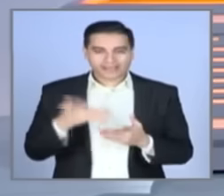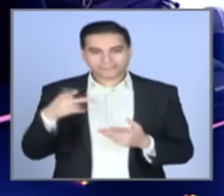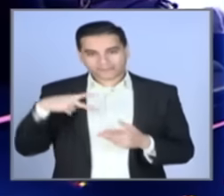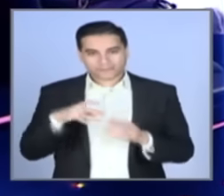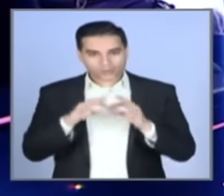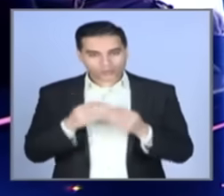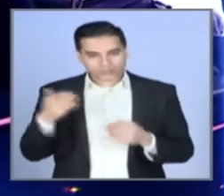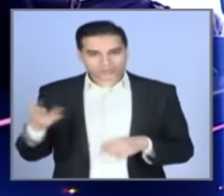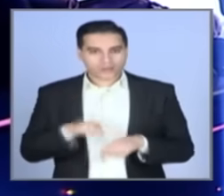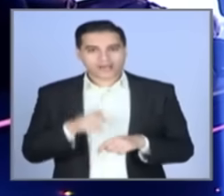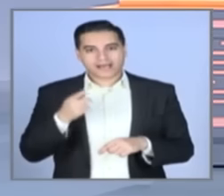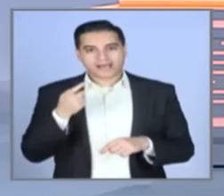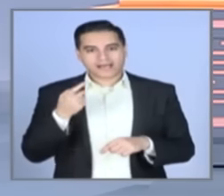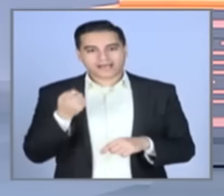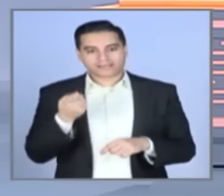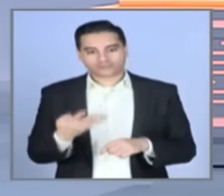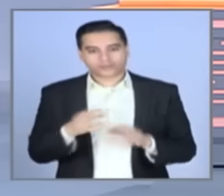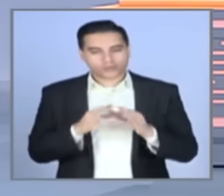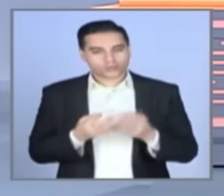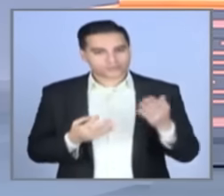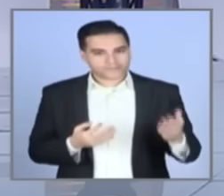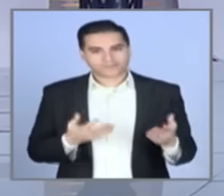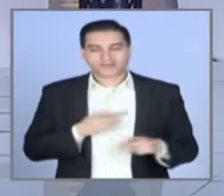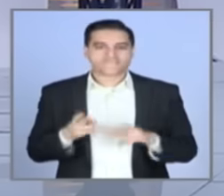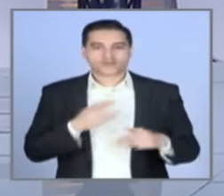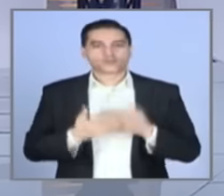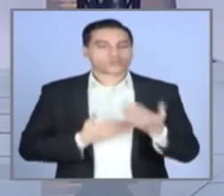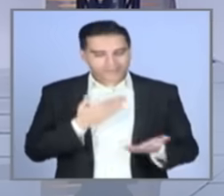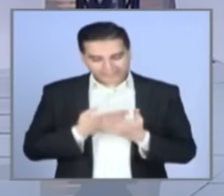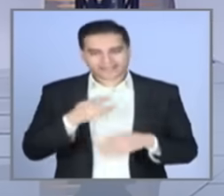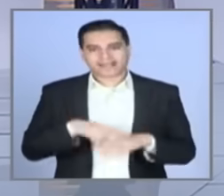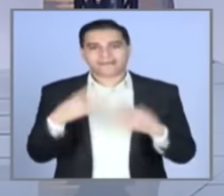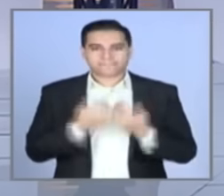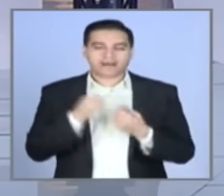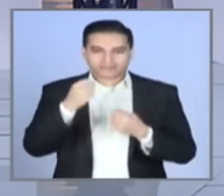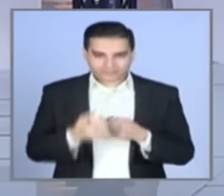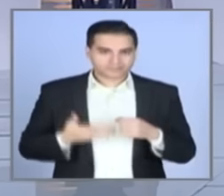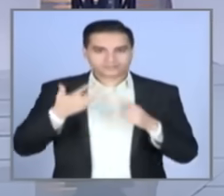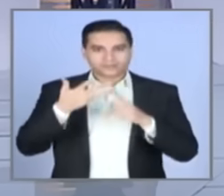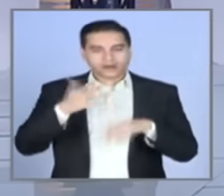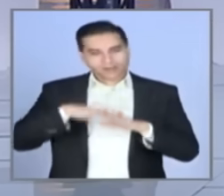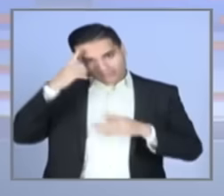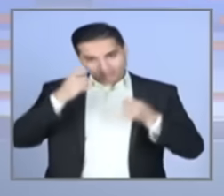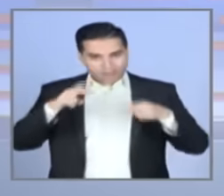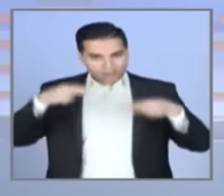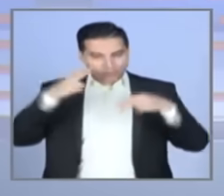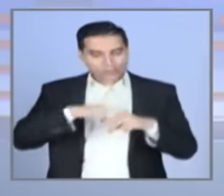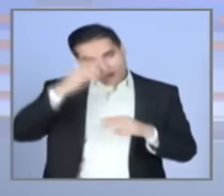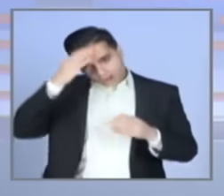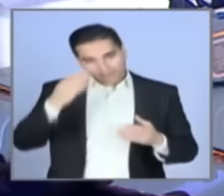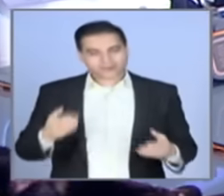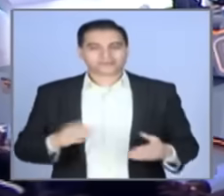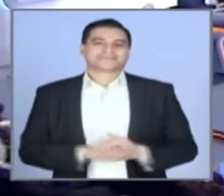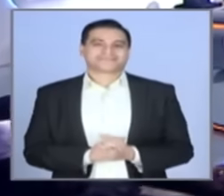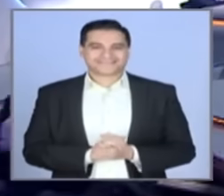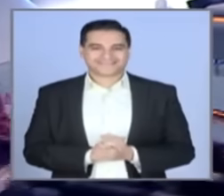عيله عيسى، 45 عيله الحياه. هنخرج فاصل وهنرجع مره تانية مع فقره تحت الضغط